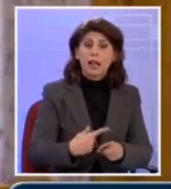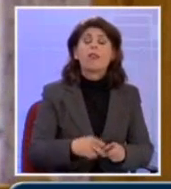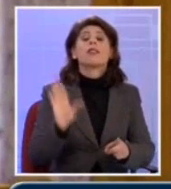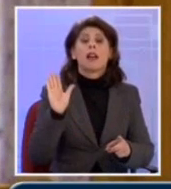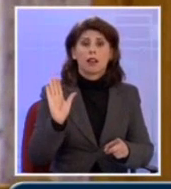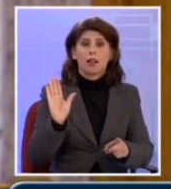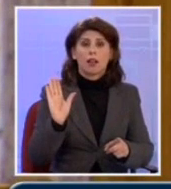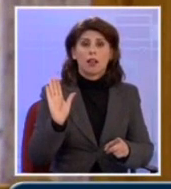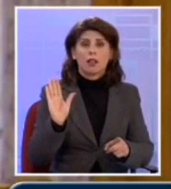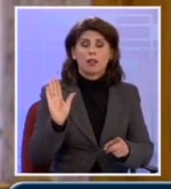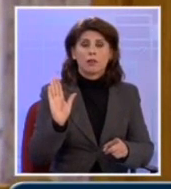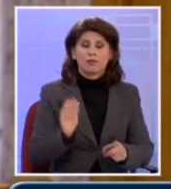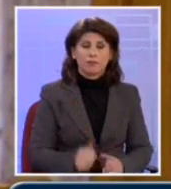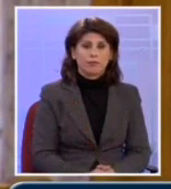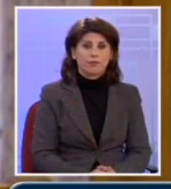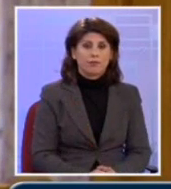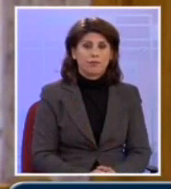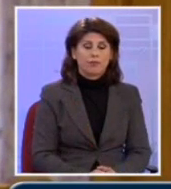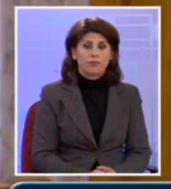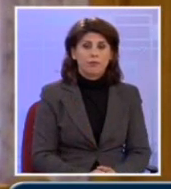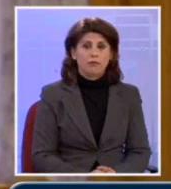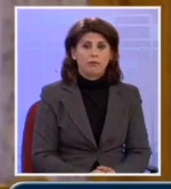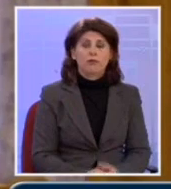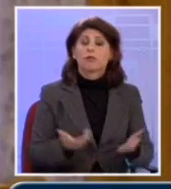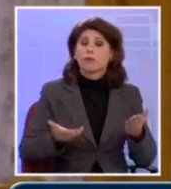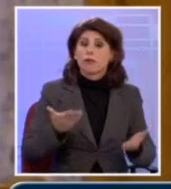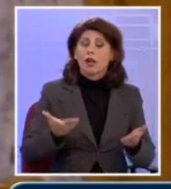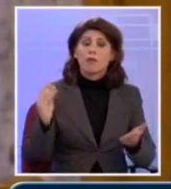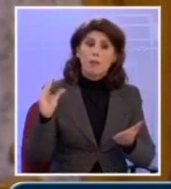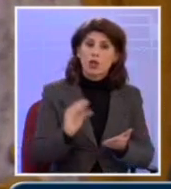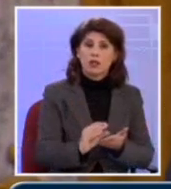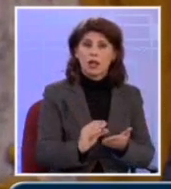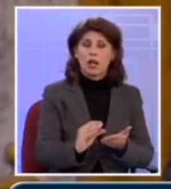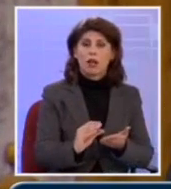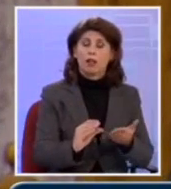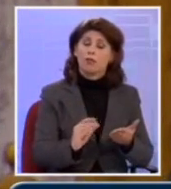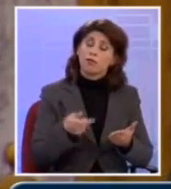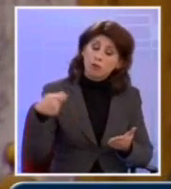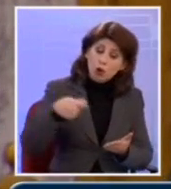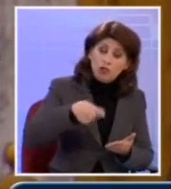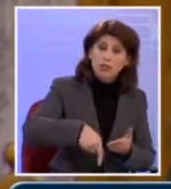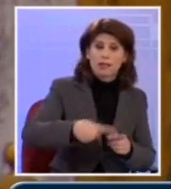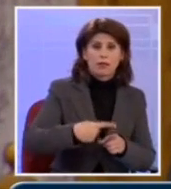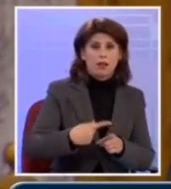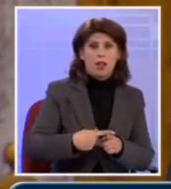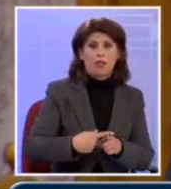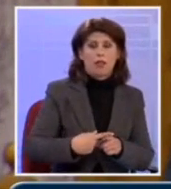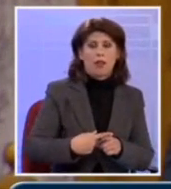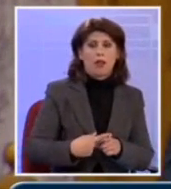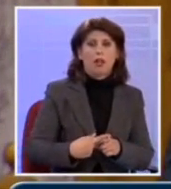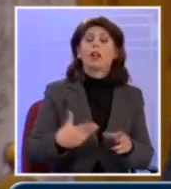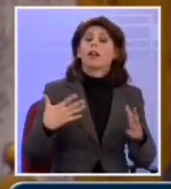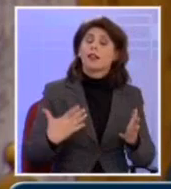είναι. Σε σχέση με ποσά τα οποία οφείλουν στη χώρα μας και τα οποία